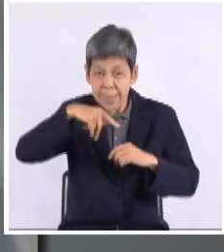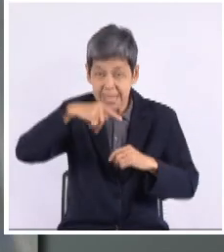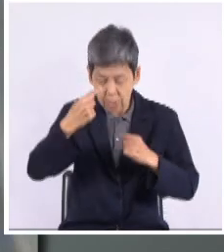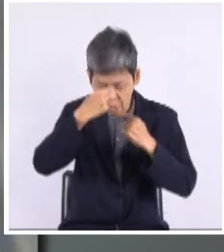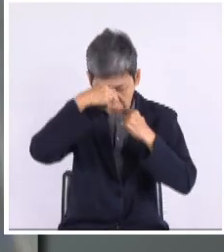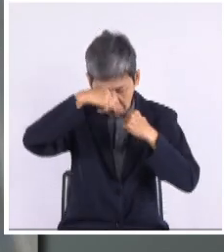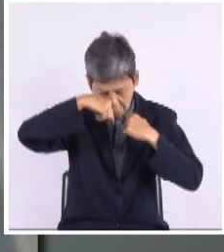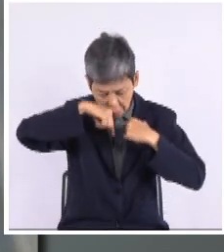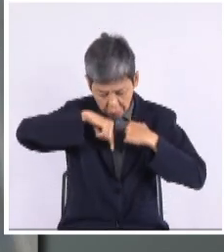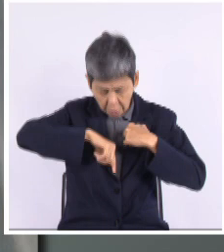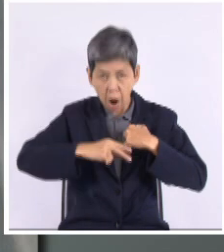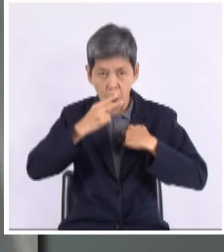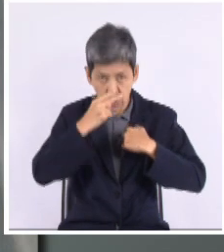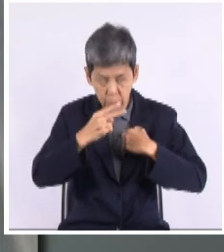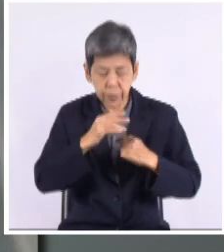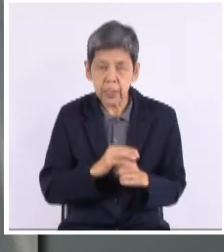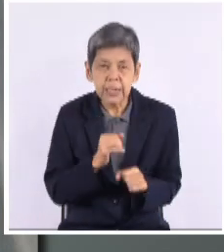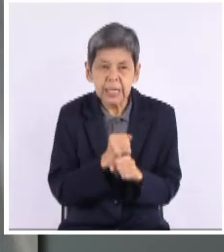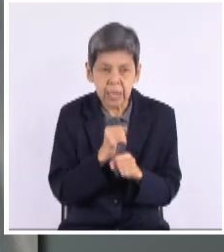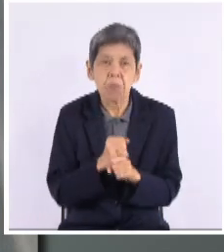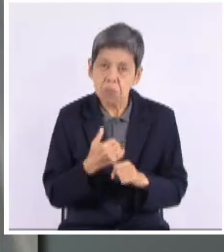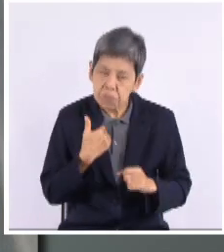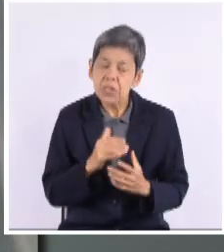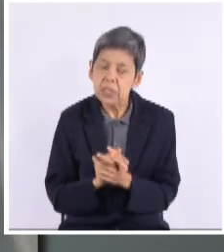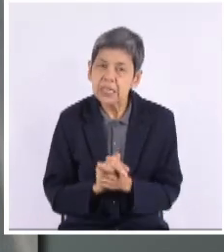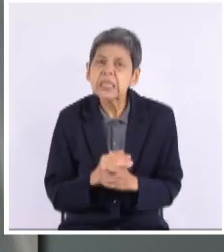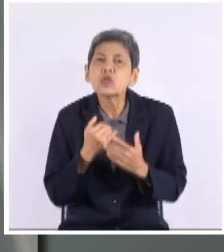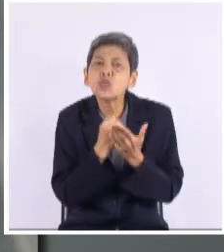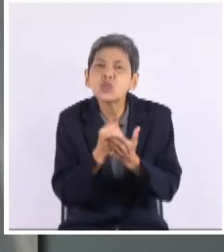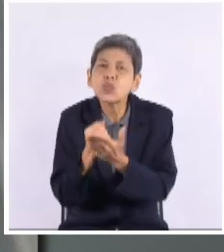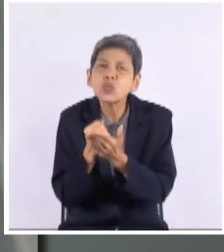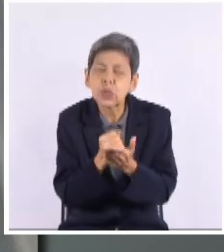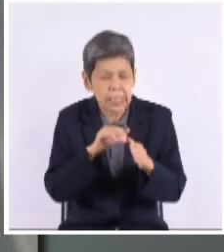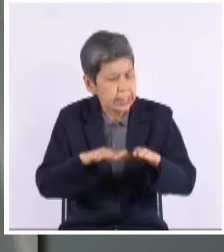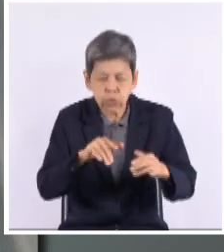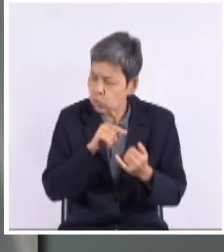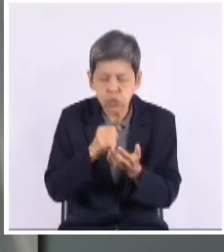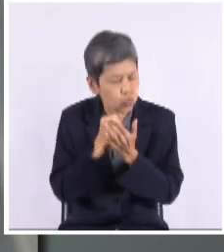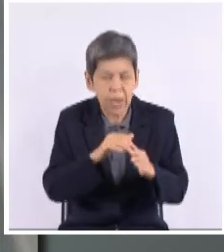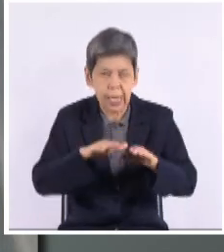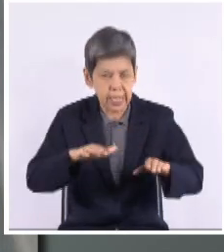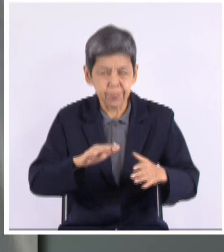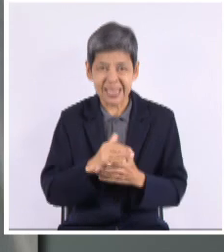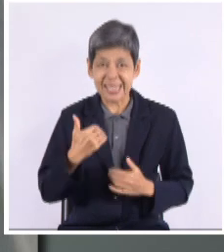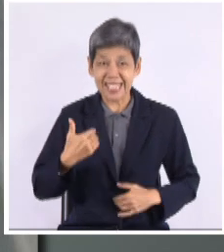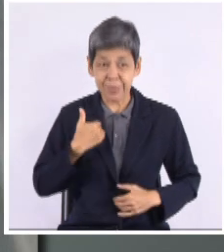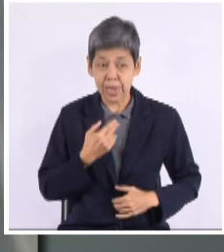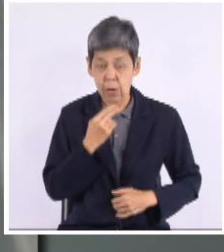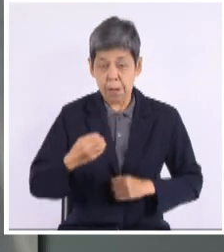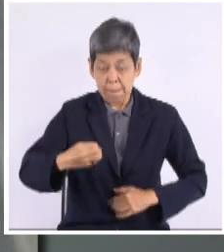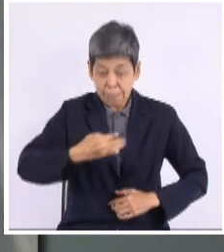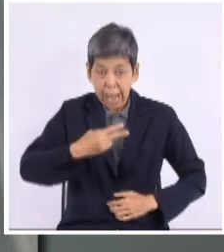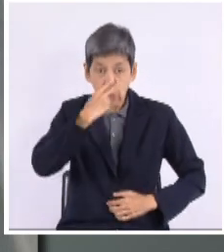ในหลอดอาหารทำอะไรไว้หลายอย่างเลยล่ะค่ะเพื่อที่จะทำกับเด็กโดยเฉพาะอันนะคะแล้วคุณชมพอไป